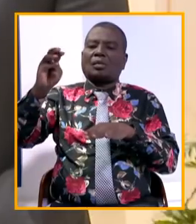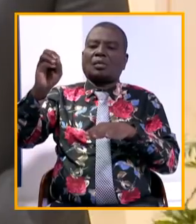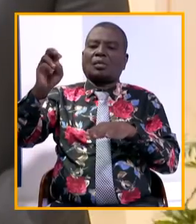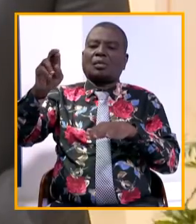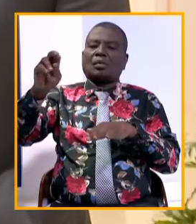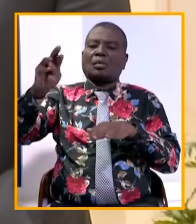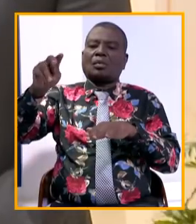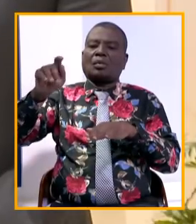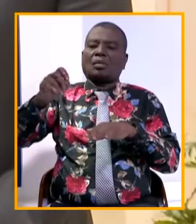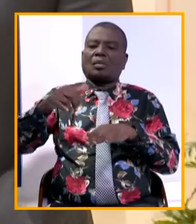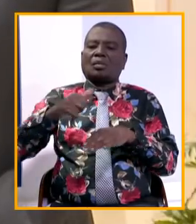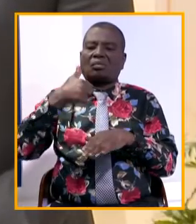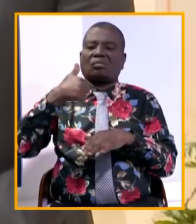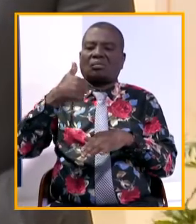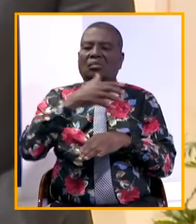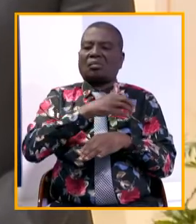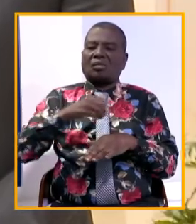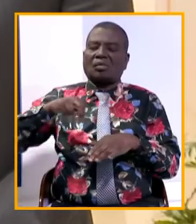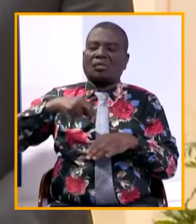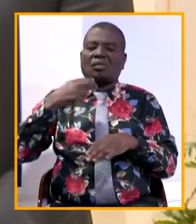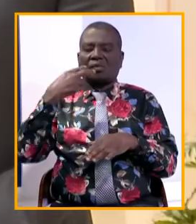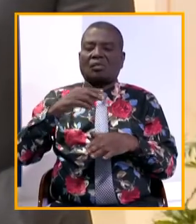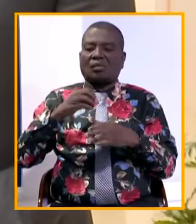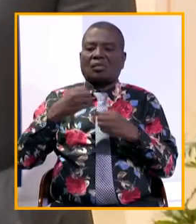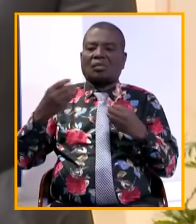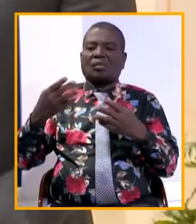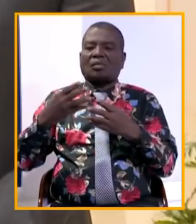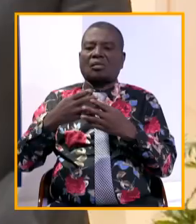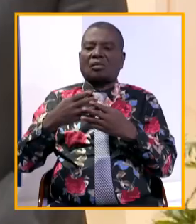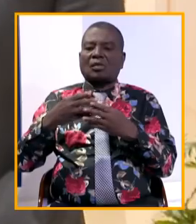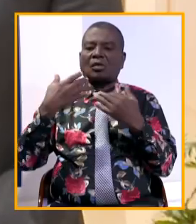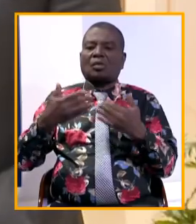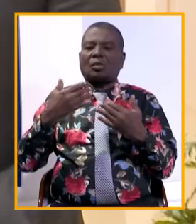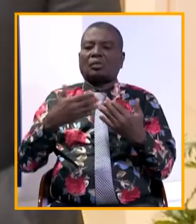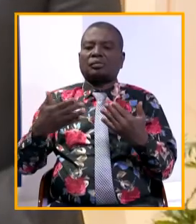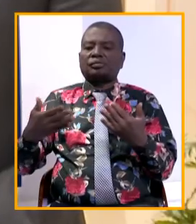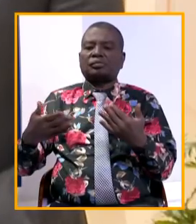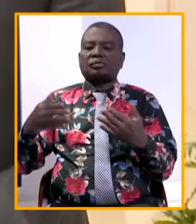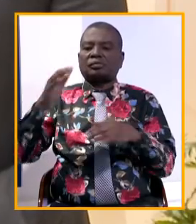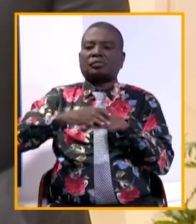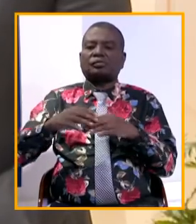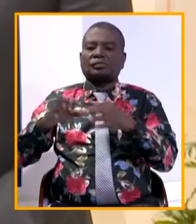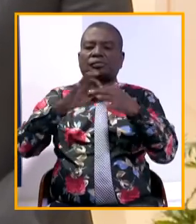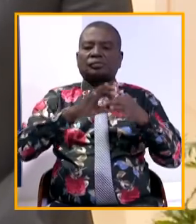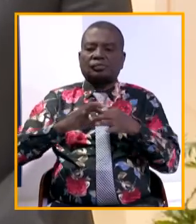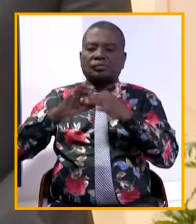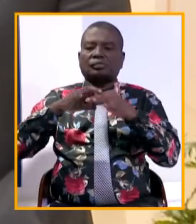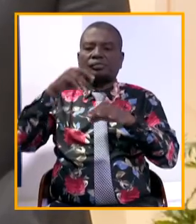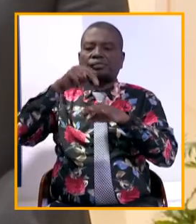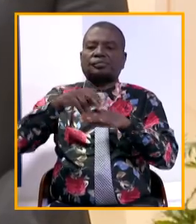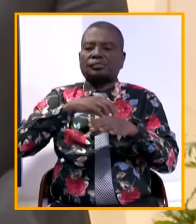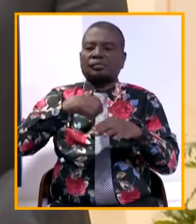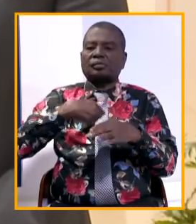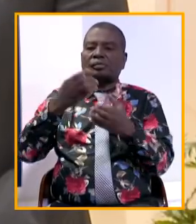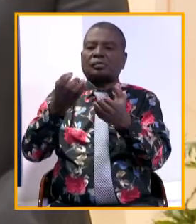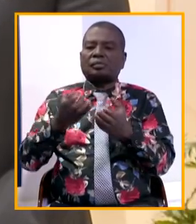peut entrevoir de nombreuses perspectives et des potentialités en matière de coopération. Et je ne